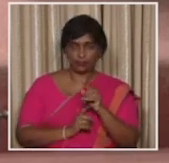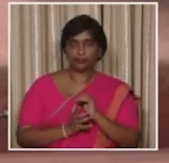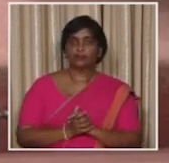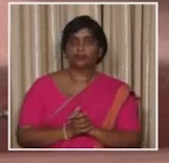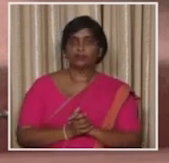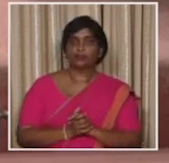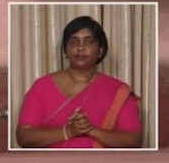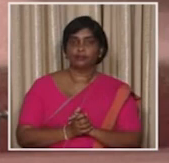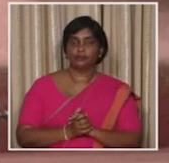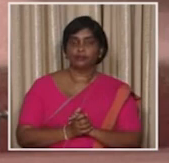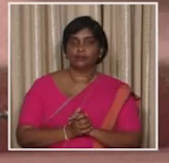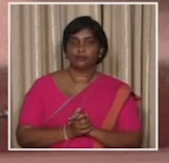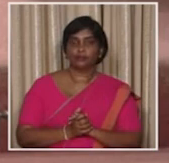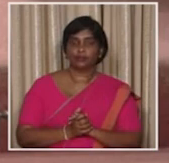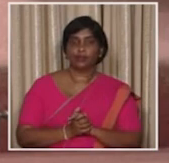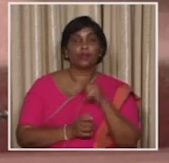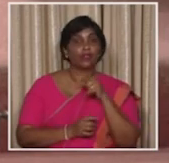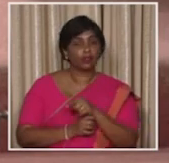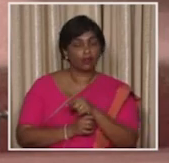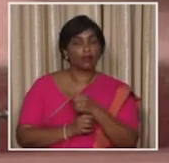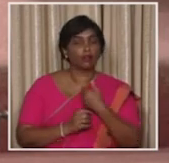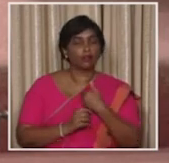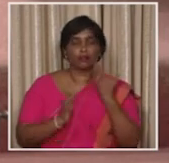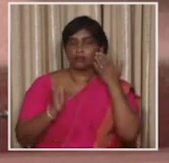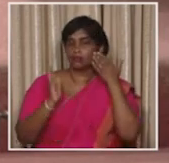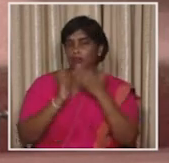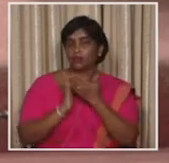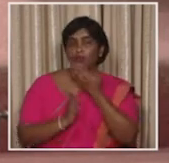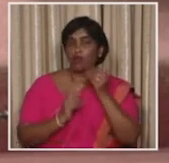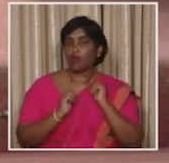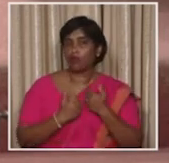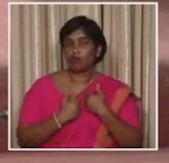இதிலிருந்து நாங்கள் உணரக்கூடியதாக இருக்கின்றது, இது ஒரு பௌத்த நாடு,